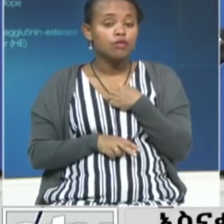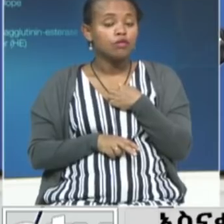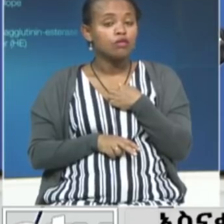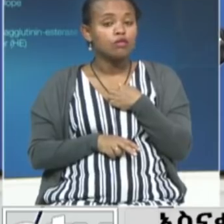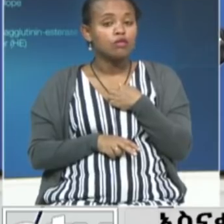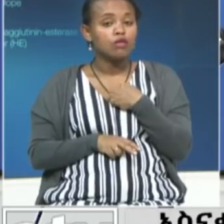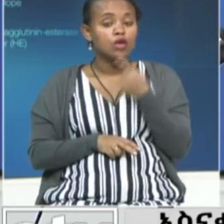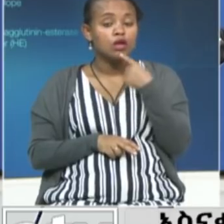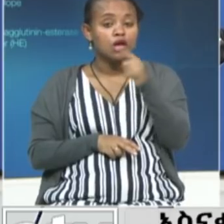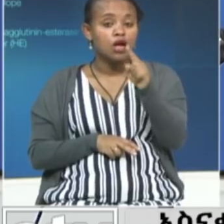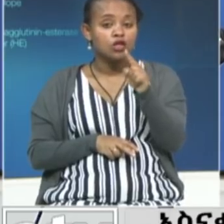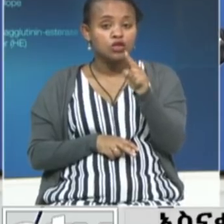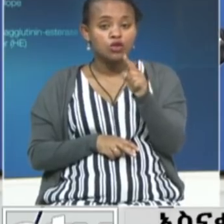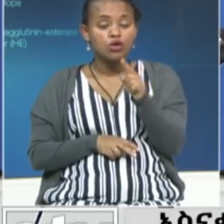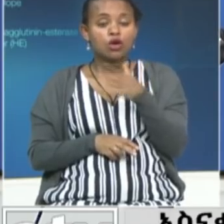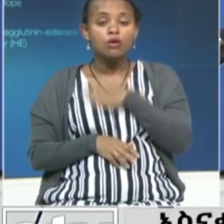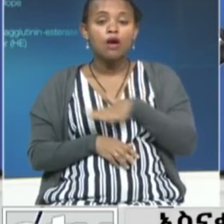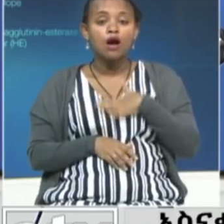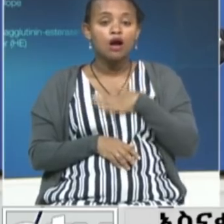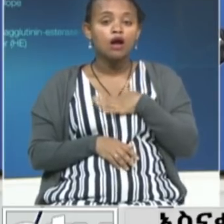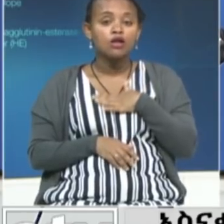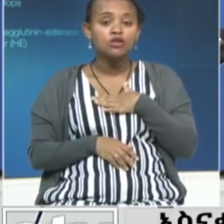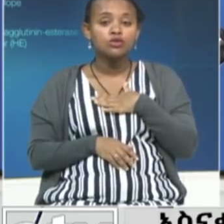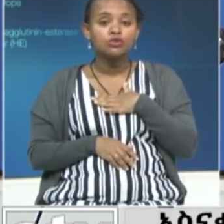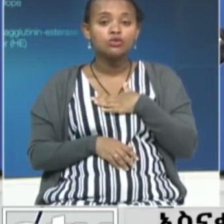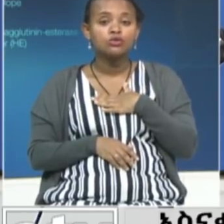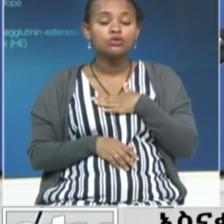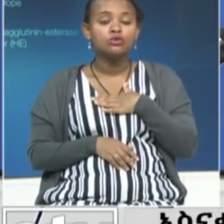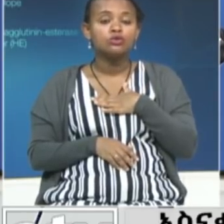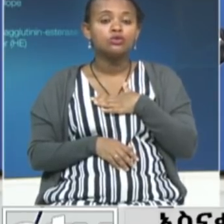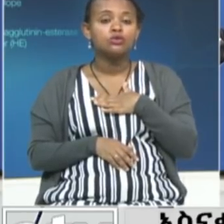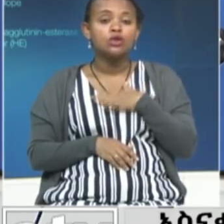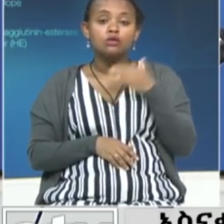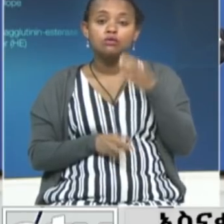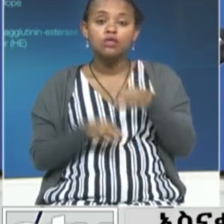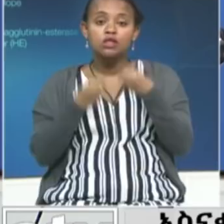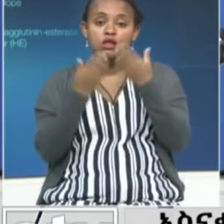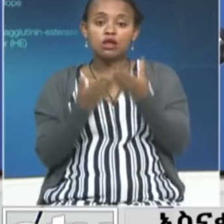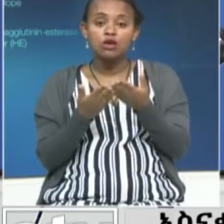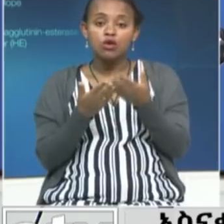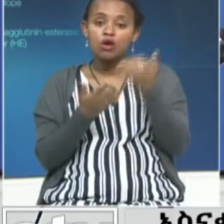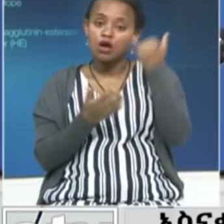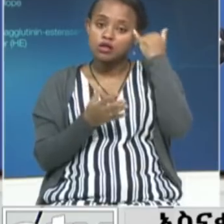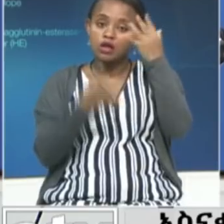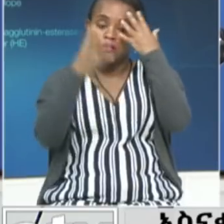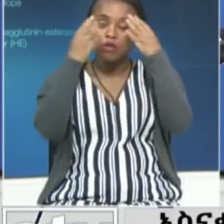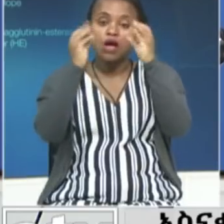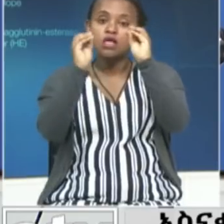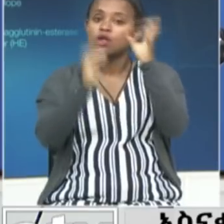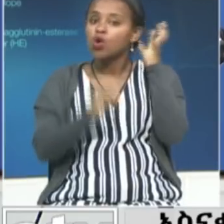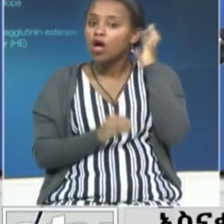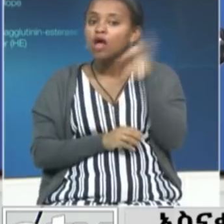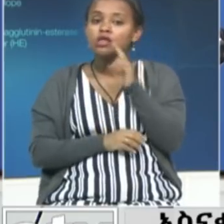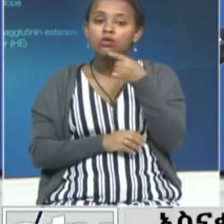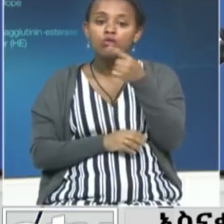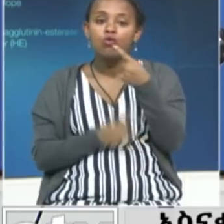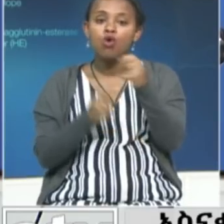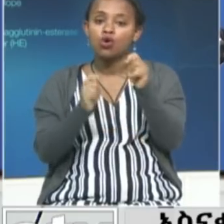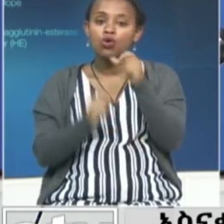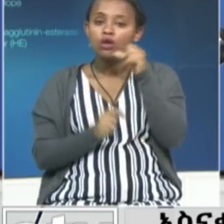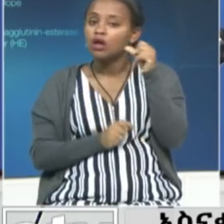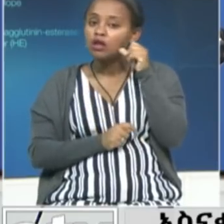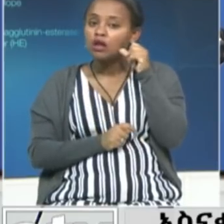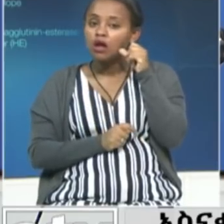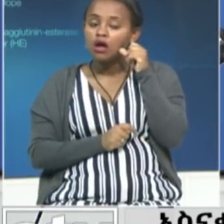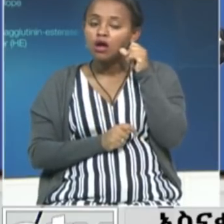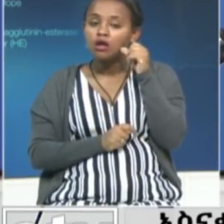በቴ ልነግራቸው አባቸው የሚሰራቸውና አስተያየት ማስታወቂያ አይሰሙም እንዴ ለማለት ሞከርኩ። ትናንትና ሁሉ ጭምር